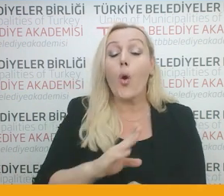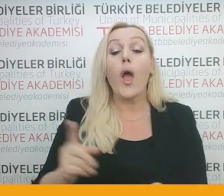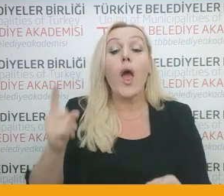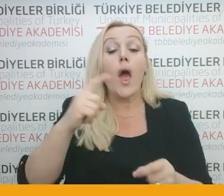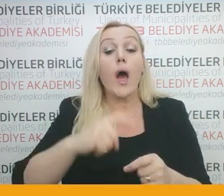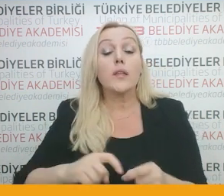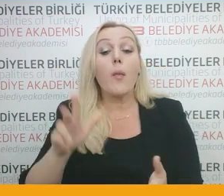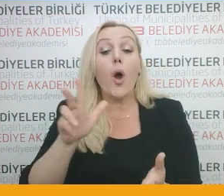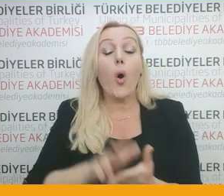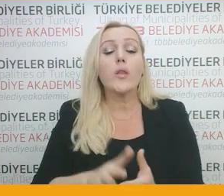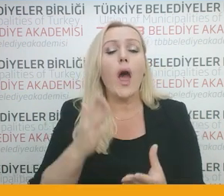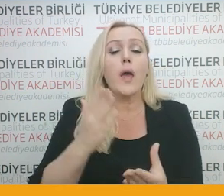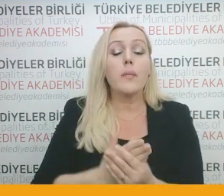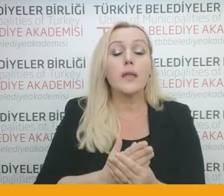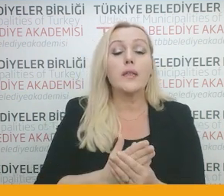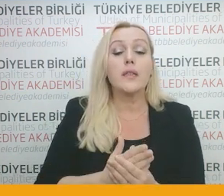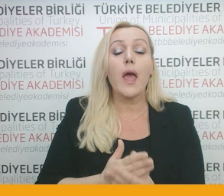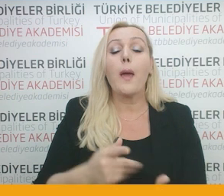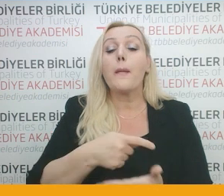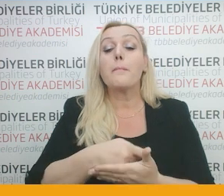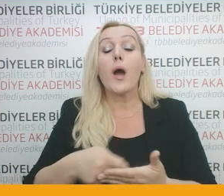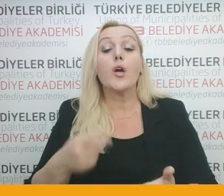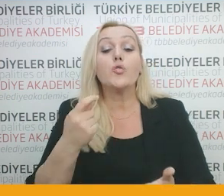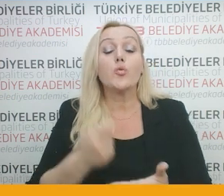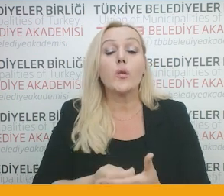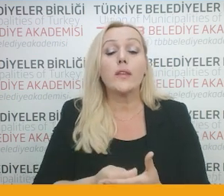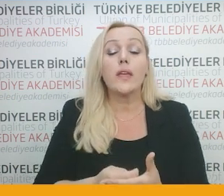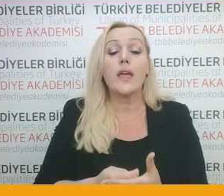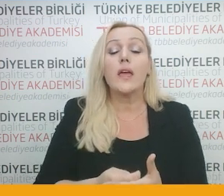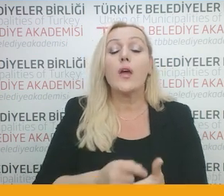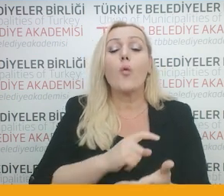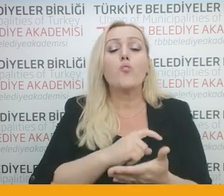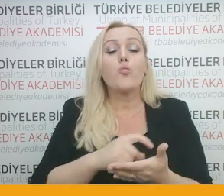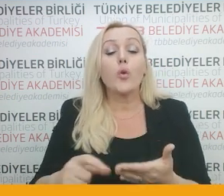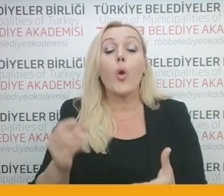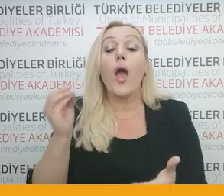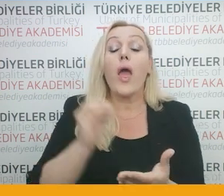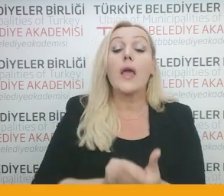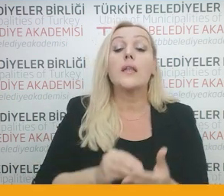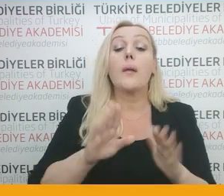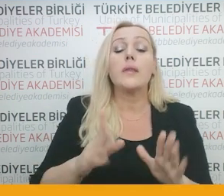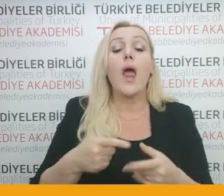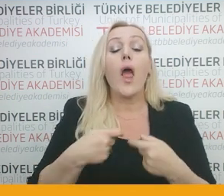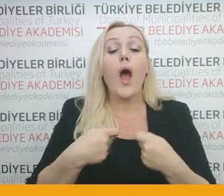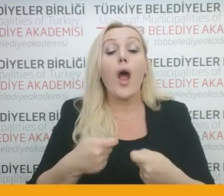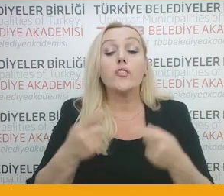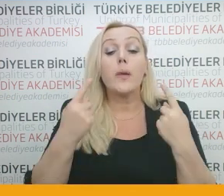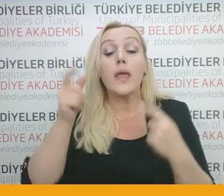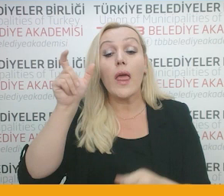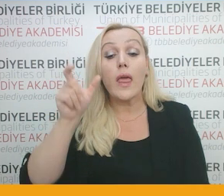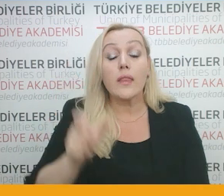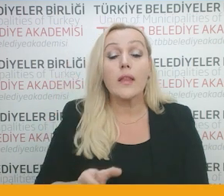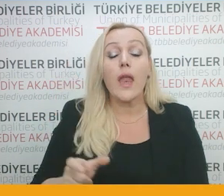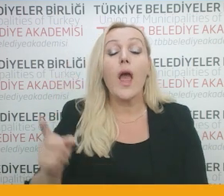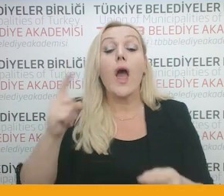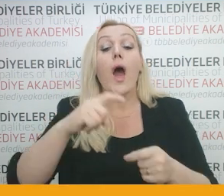belgesi atamadan sonraki aylık ödemeden yapıldığı ilk aya ait ödeme belgesine eklenip sonraki aylarda eklenmediğinden harcama yetkilileri gerçekleştirme görevlerinin atama